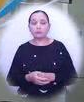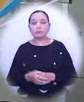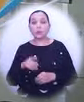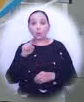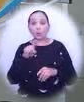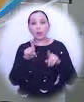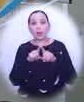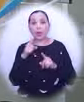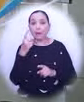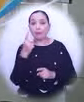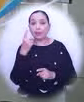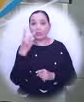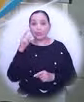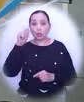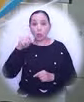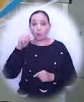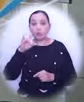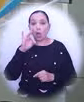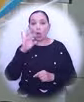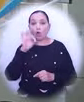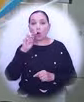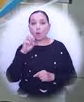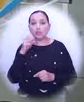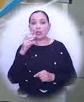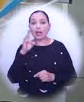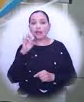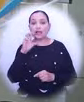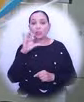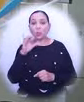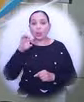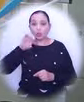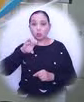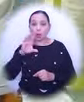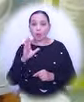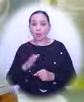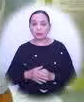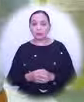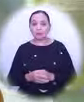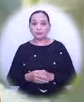Bunga ham 1-2 tomchi ramashka nastoykasi solinadi.